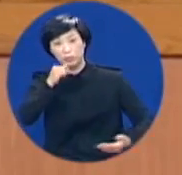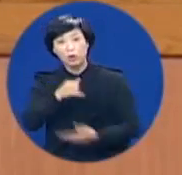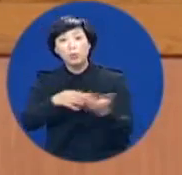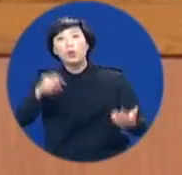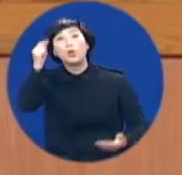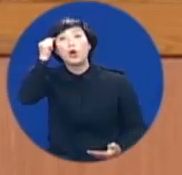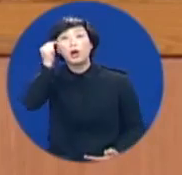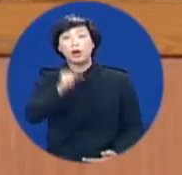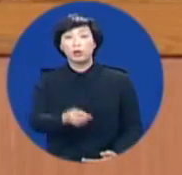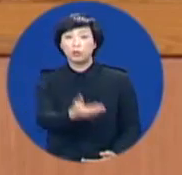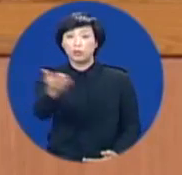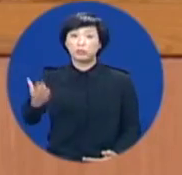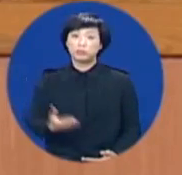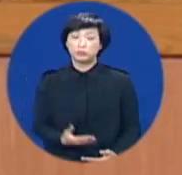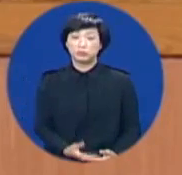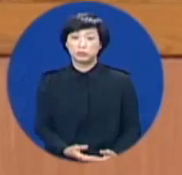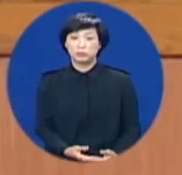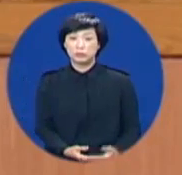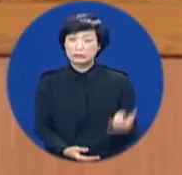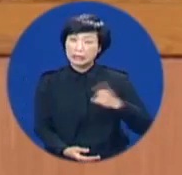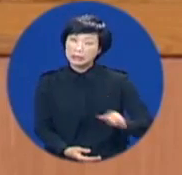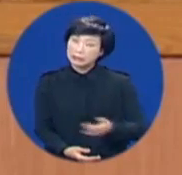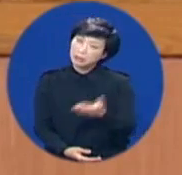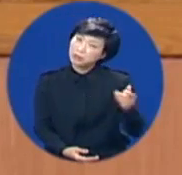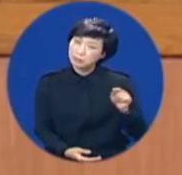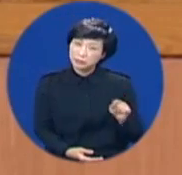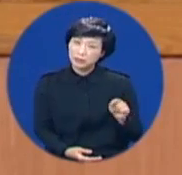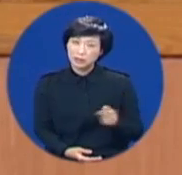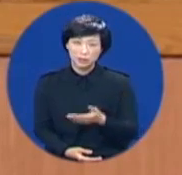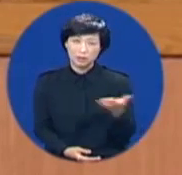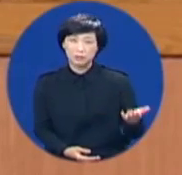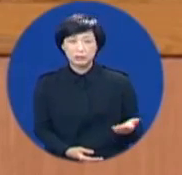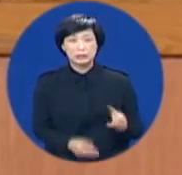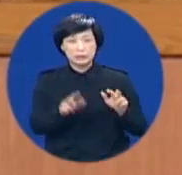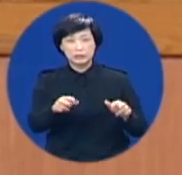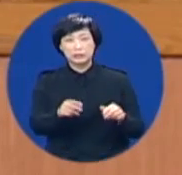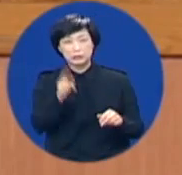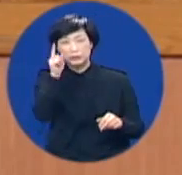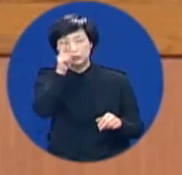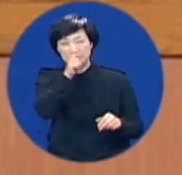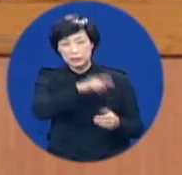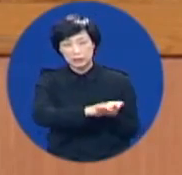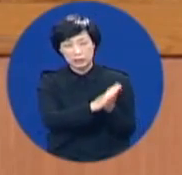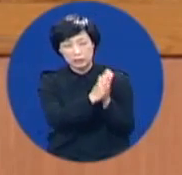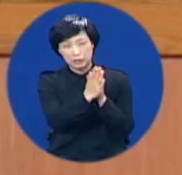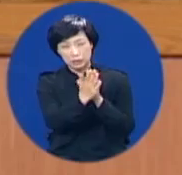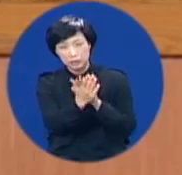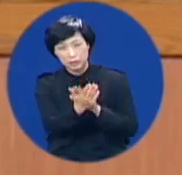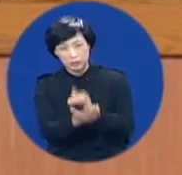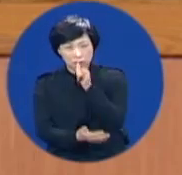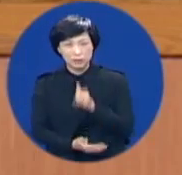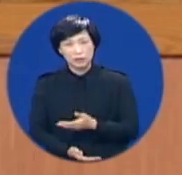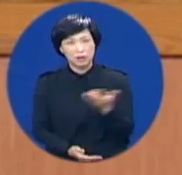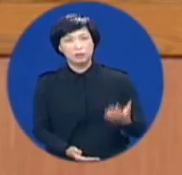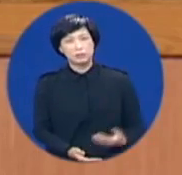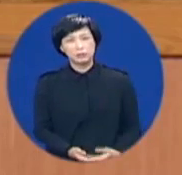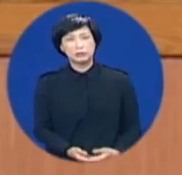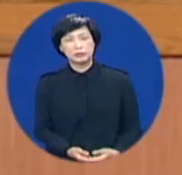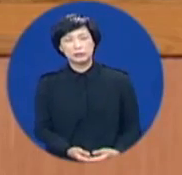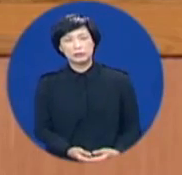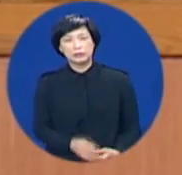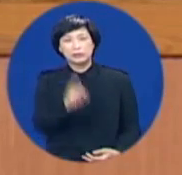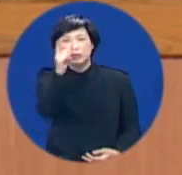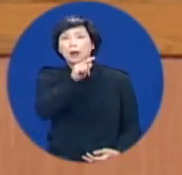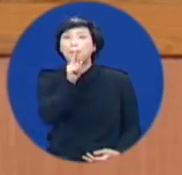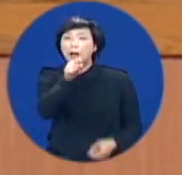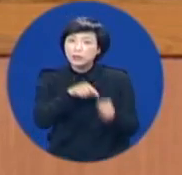왜 그럴까요? 이게 자식들이 요새는 갈수록 나쁜 놈들이라니까. 이게 나쁜 놈들이 무슨